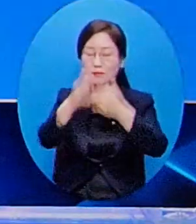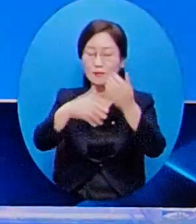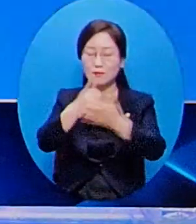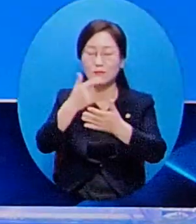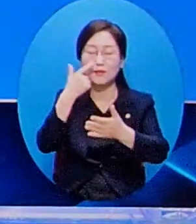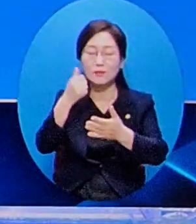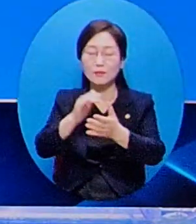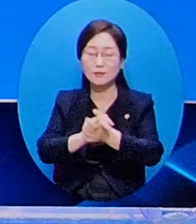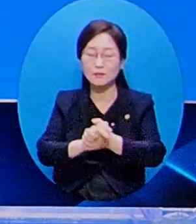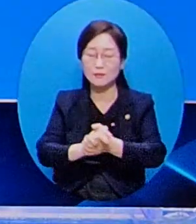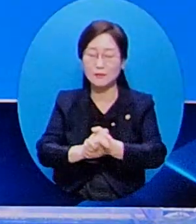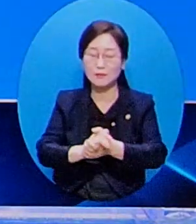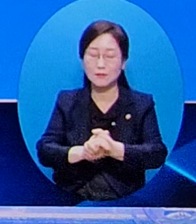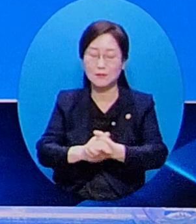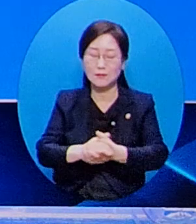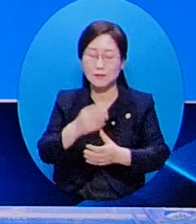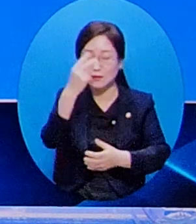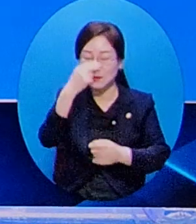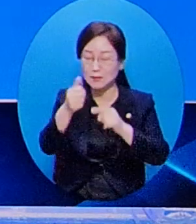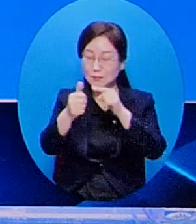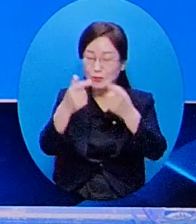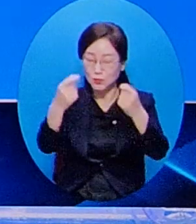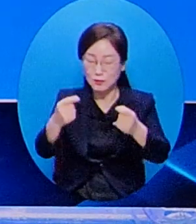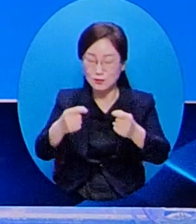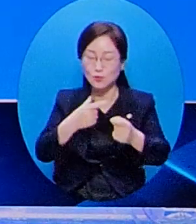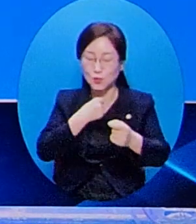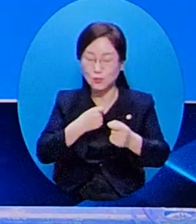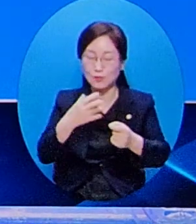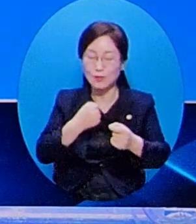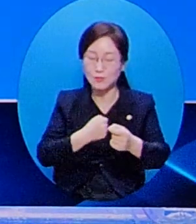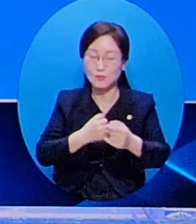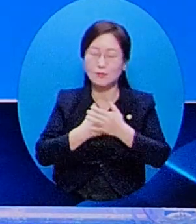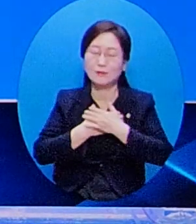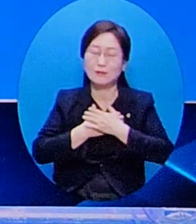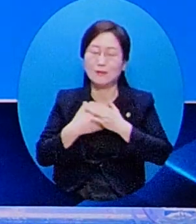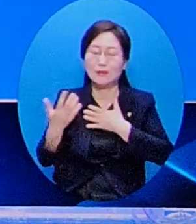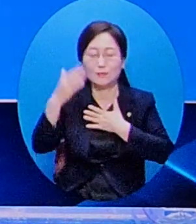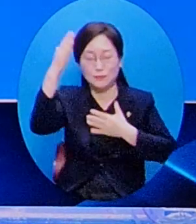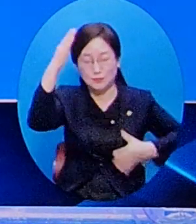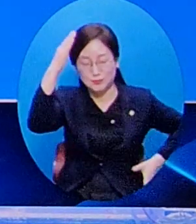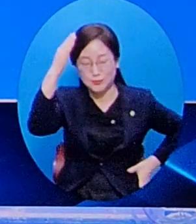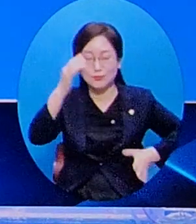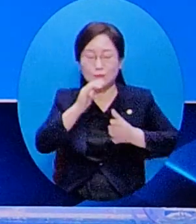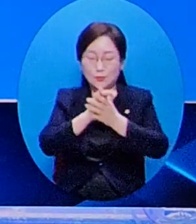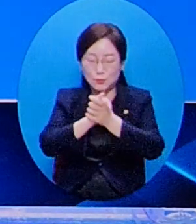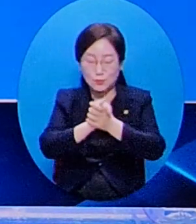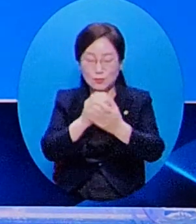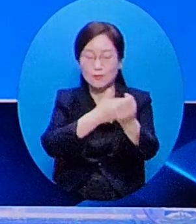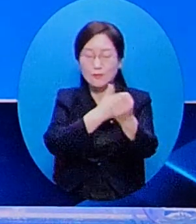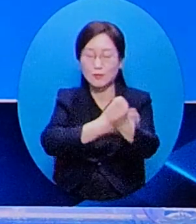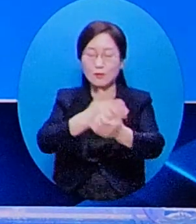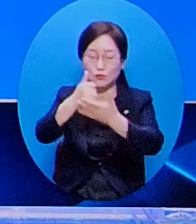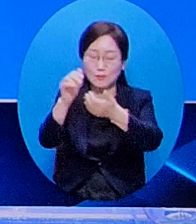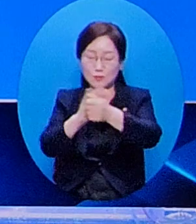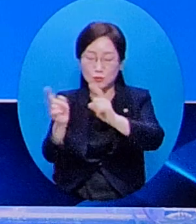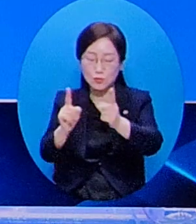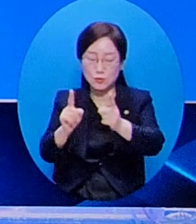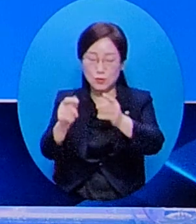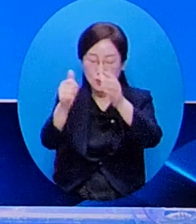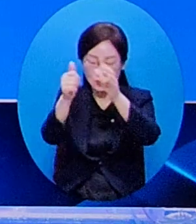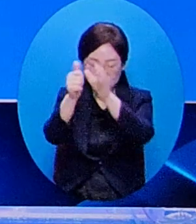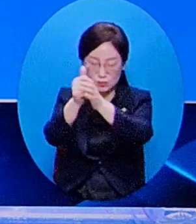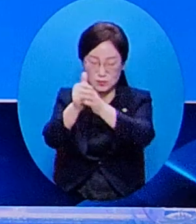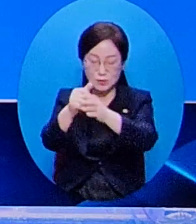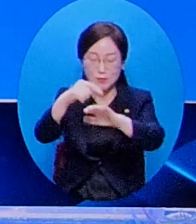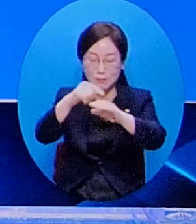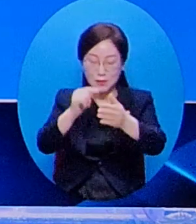아버지 바디메와 같이 손을 가지고 가슴에 손을 얹고 아픈 자리에 손을 놓고 기도합니다. 능력의 주님 치료의 주님께서 우리의 마음의 병